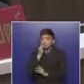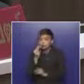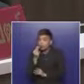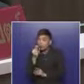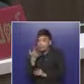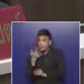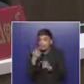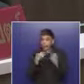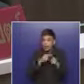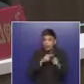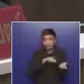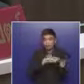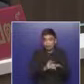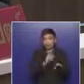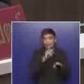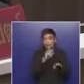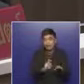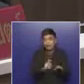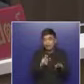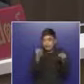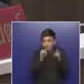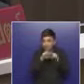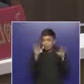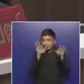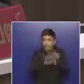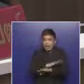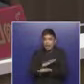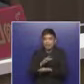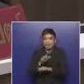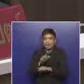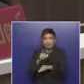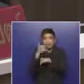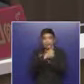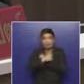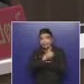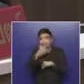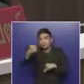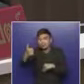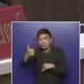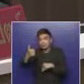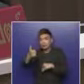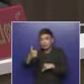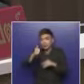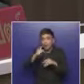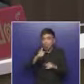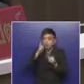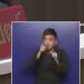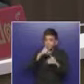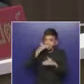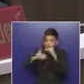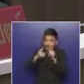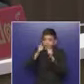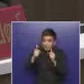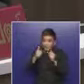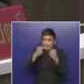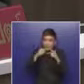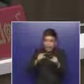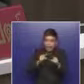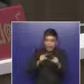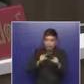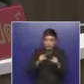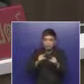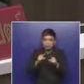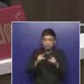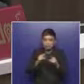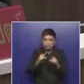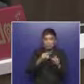ดเจ็บล้มตายเหมือนกับประเทศที่เจริญแต่ทางวัตถุแต่ว่าอาจจะไม่เจริญทางด้านสาธารณสุขเหมือนประเทศเราเนี่ยมันก็ไปไม่เป็นเหมือนกันเพราะฉะนั้